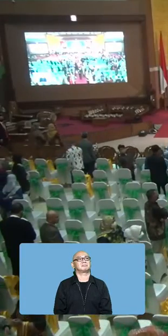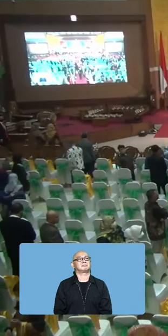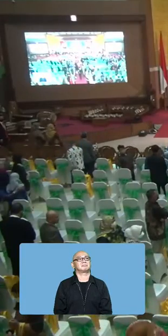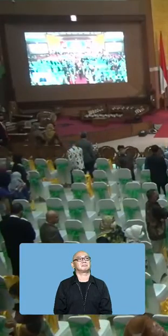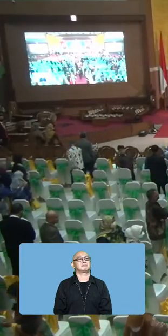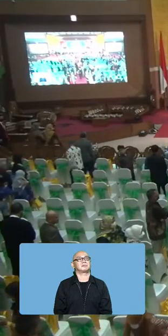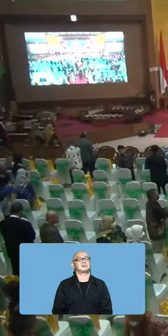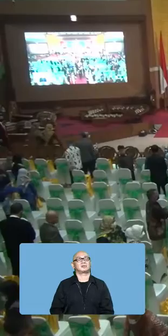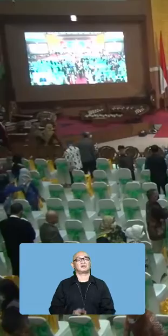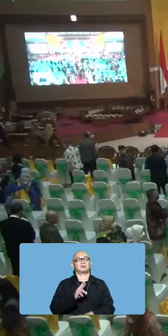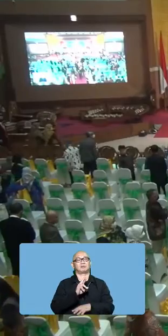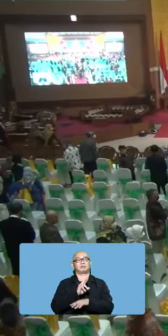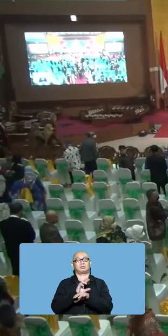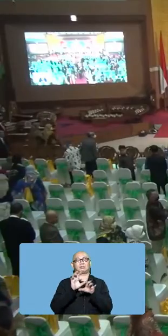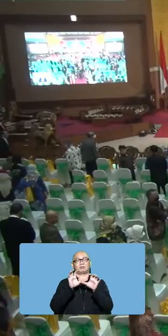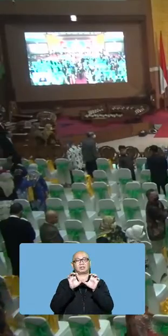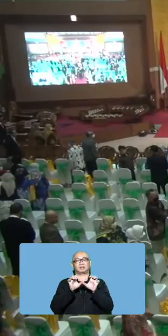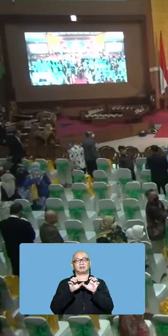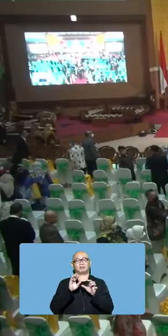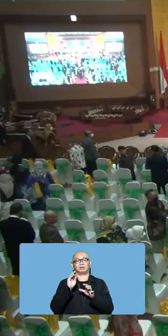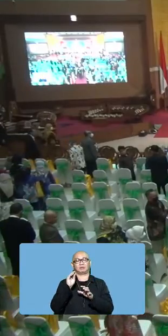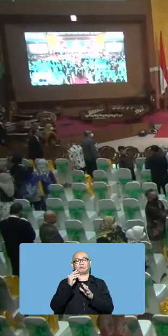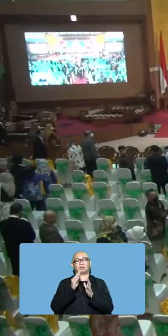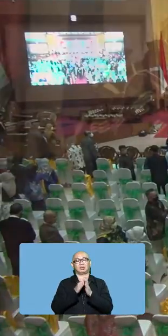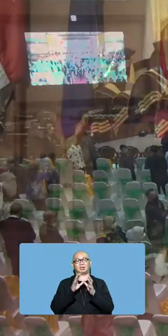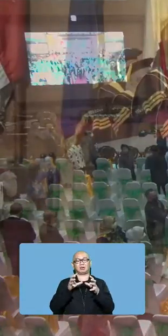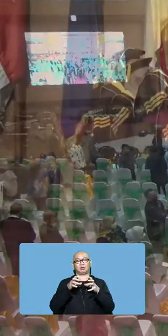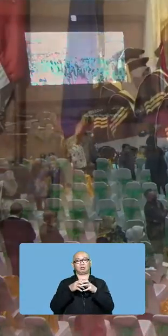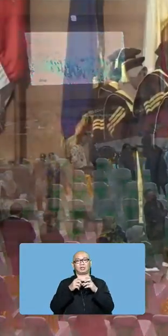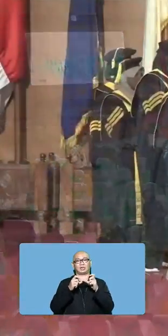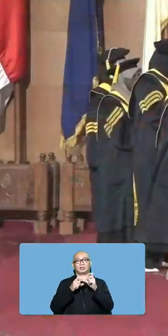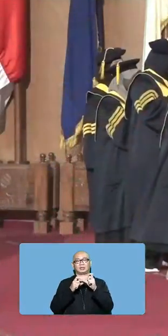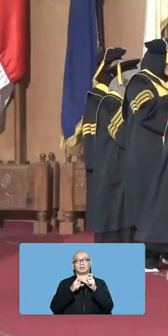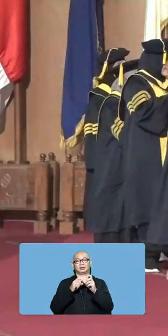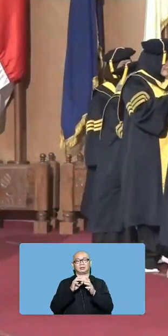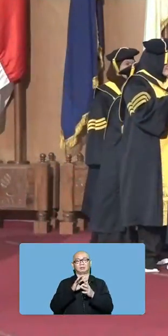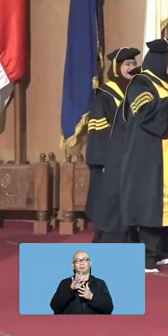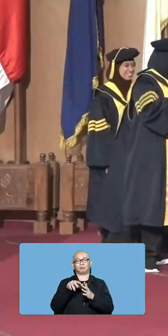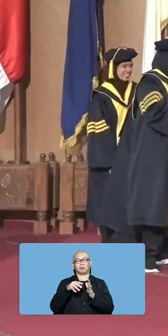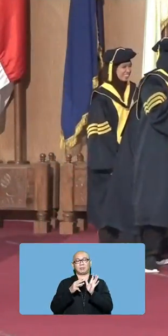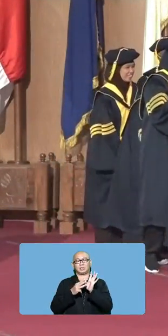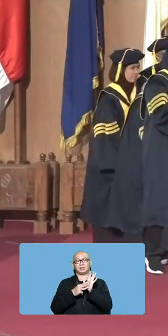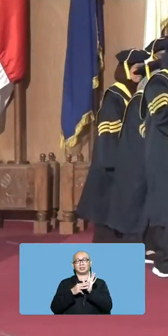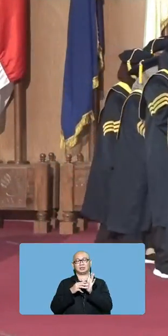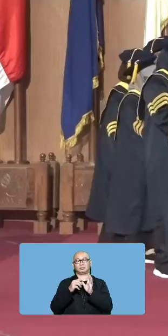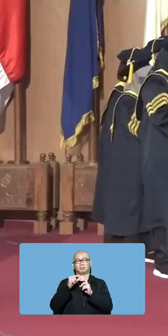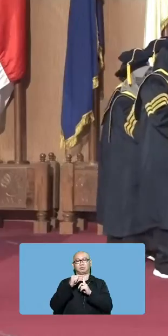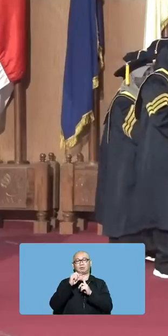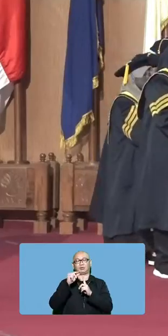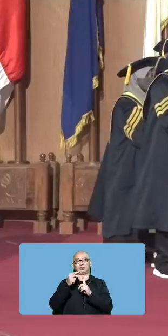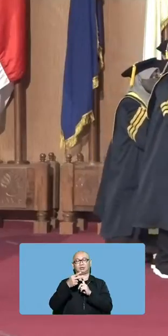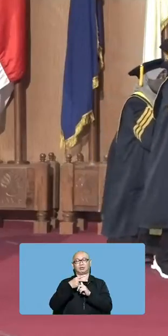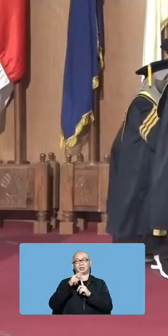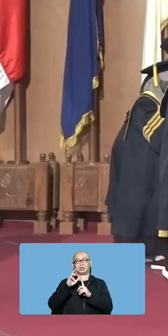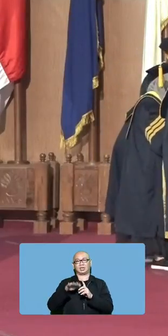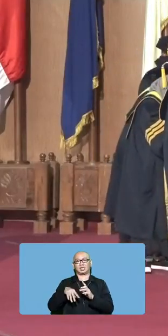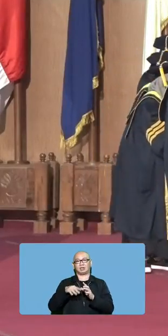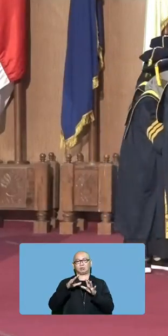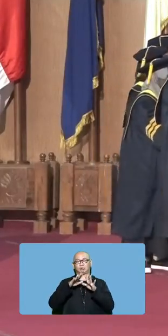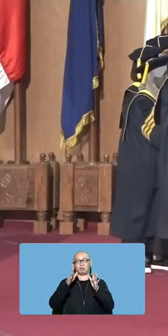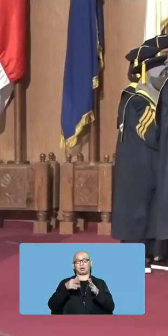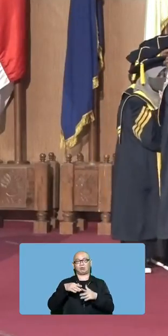Rektor Universitas Negeri Semarang, Ketua dan Anggota Senat, beserta Ketua Majelis Profesor, meninggalkan ruang